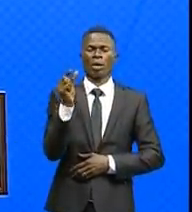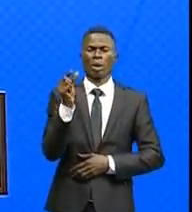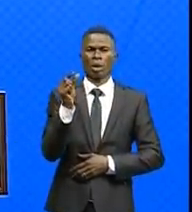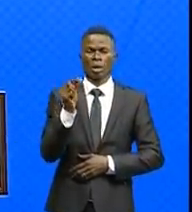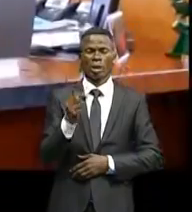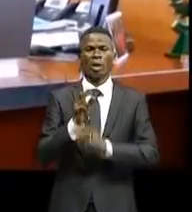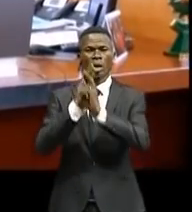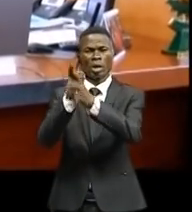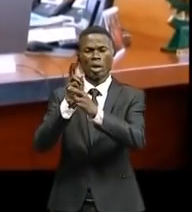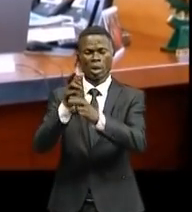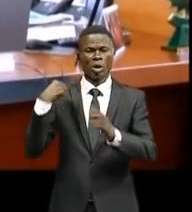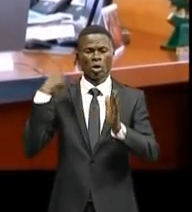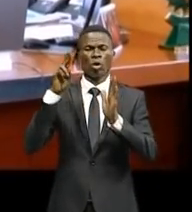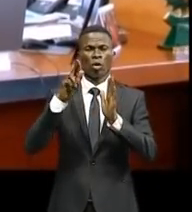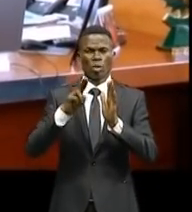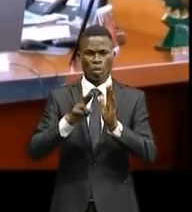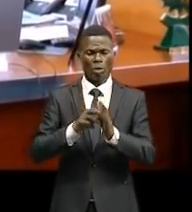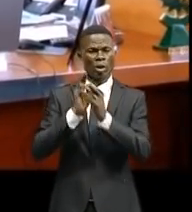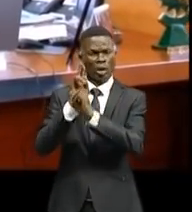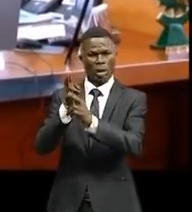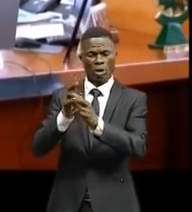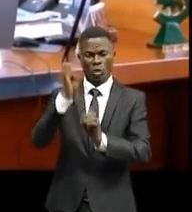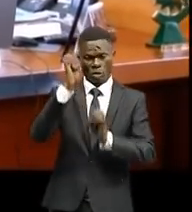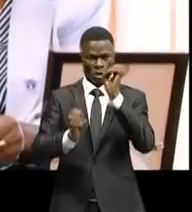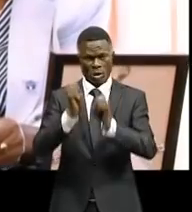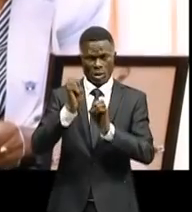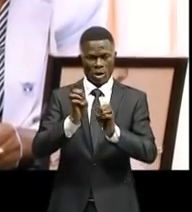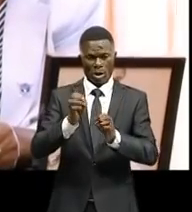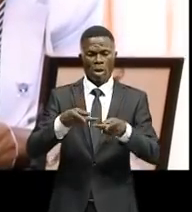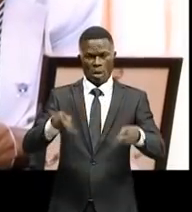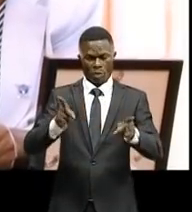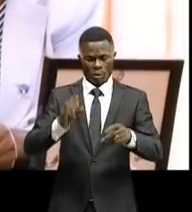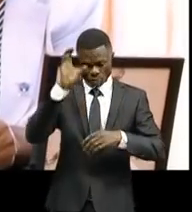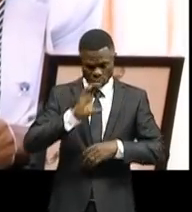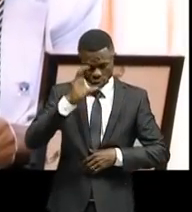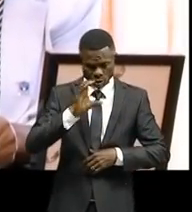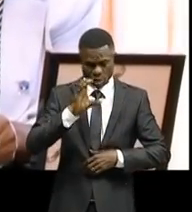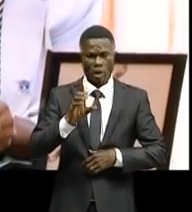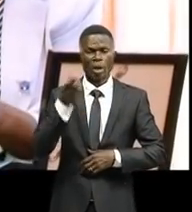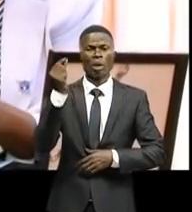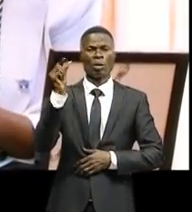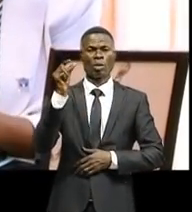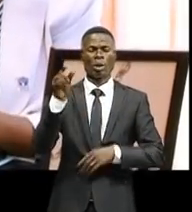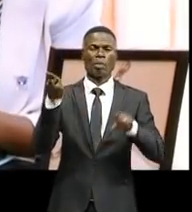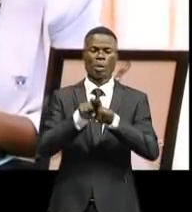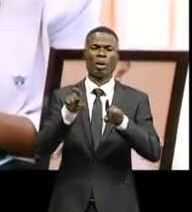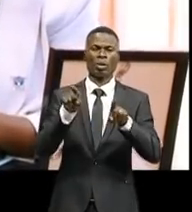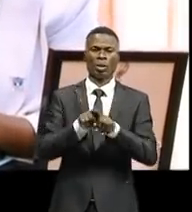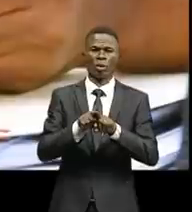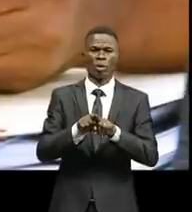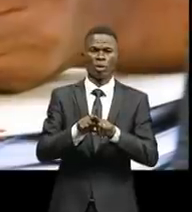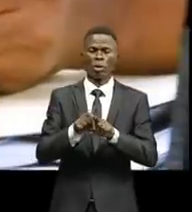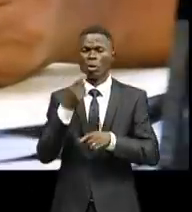a présenté au gouvernement le rapport d'évaluation des permis de recherche au cadastre minier conformément